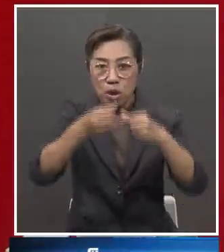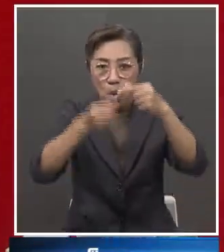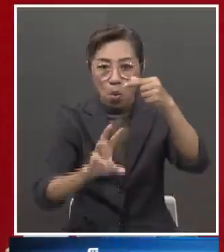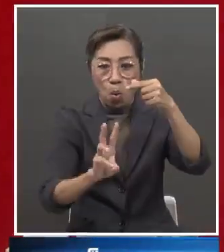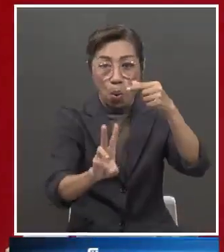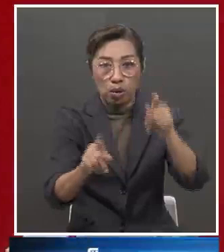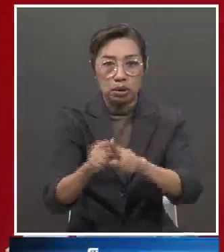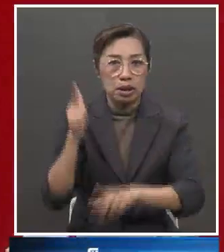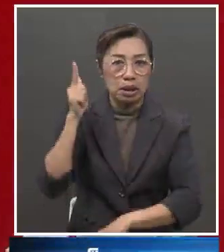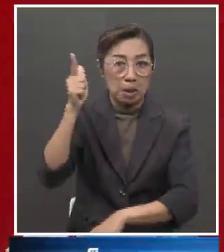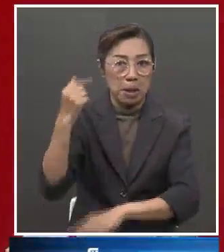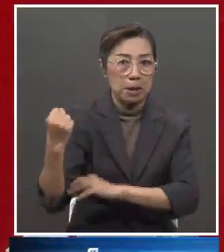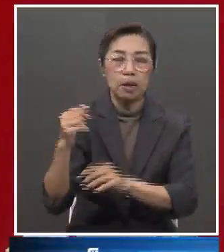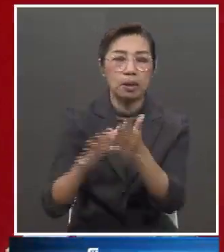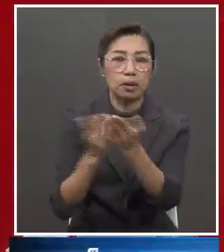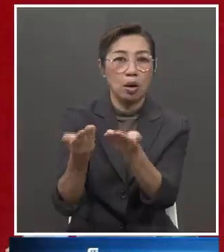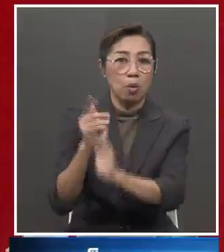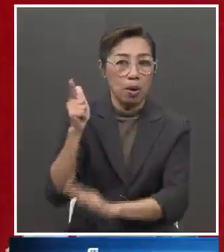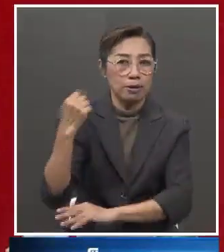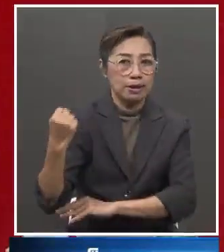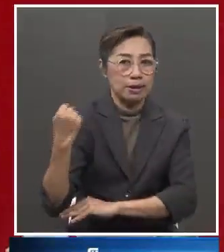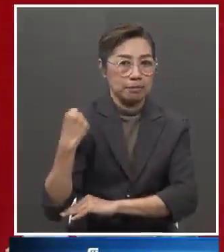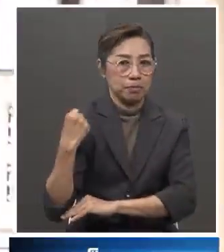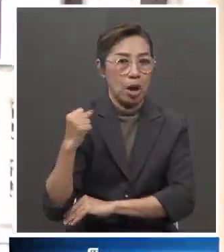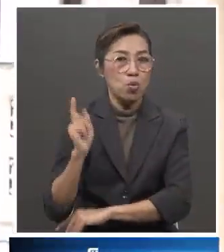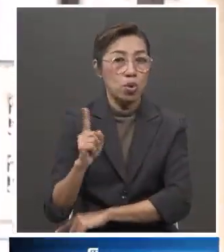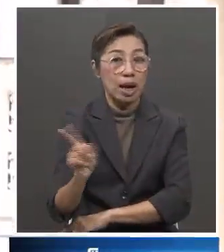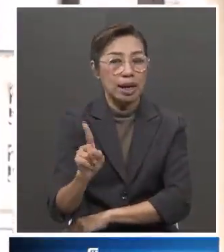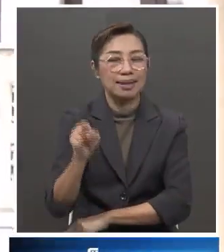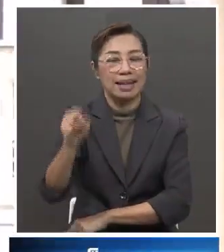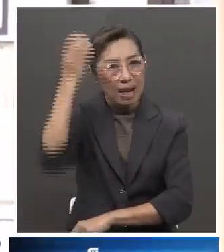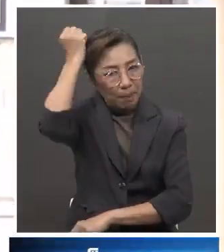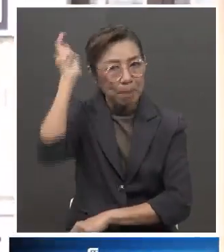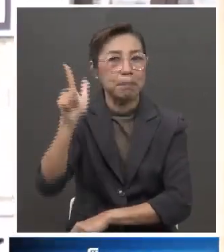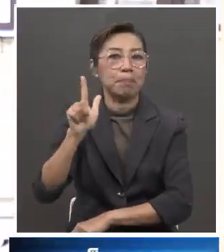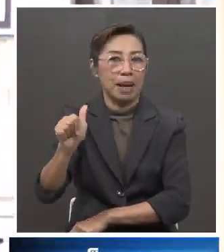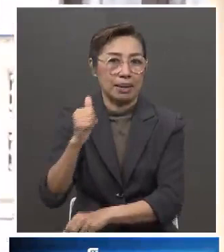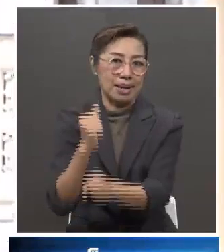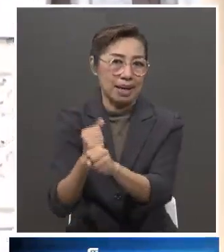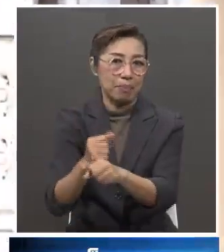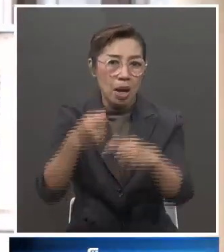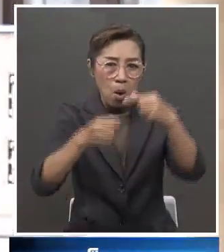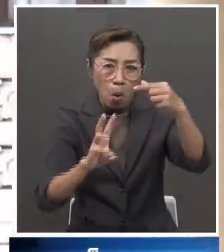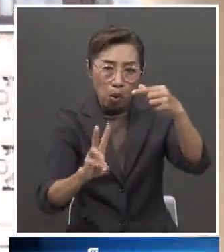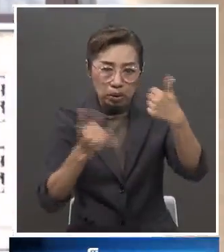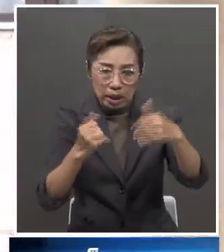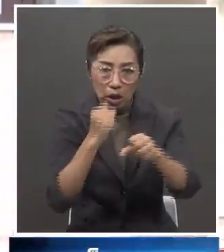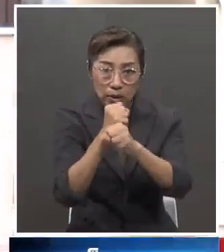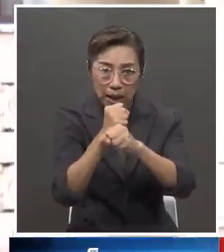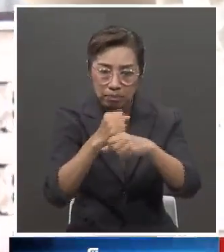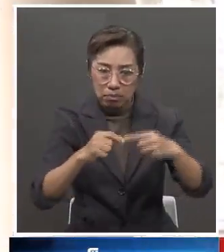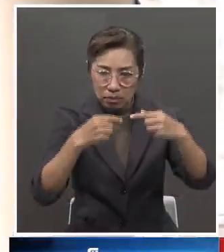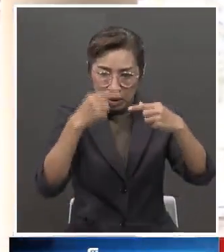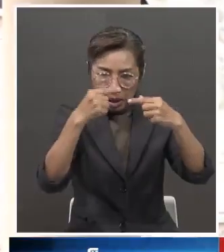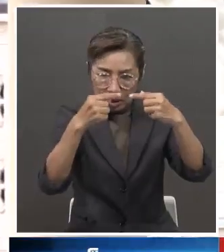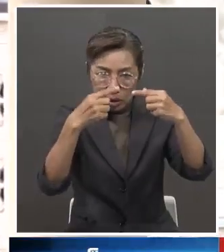ชินวัตรนะฮะโดยมีคุณอุ้งอิงนี่แหละเป็นตัวละครสำคัญเราปิดท้ายดูที่ตรงนี้ว่าตอนนี้เขาถึงบันไดขั้นไหนกันแล้วนะบันไดขั้นแรกก็คือคุณ